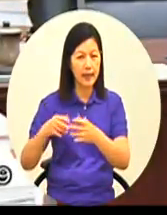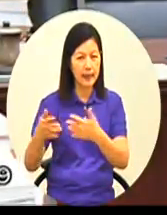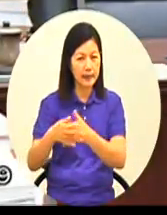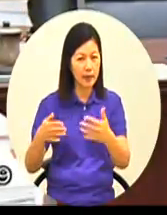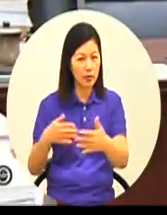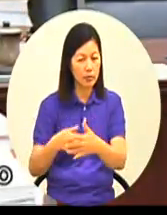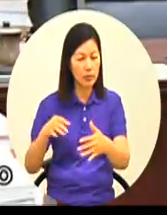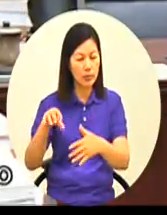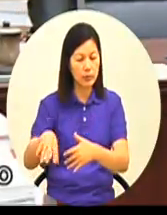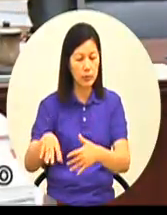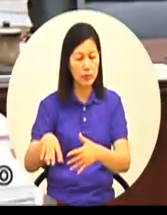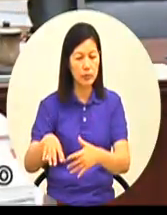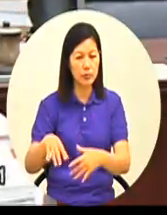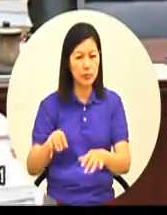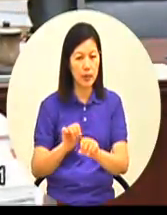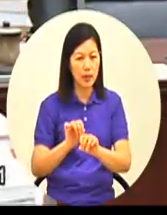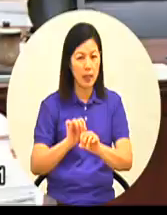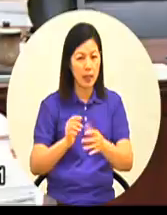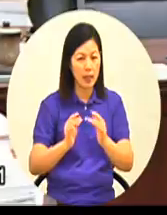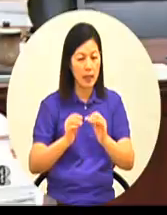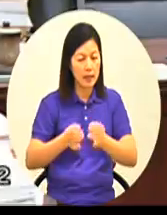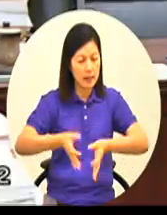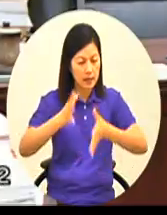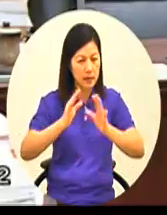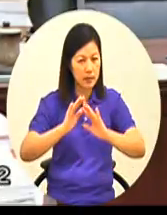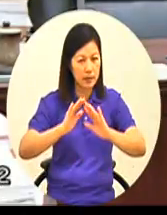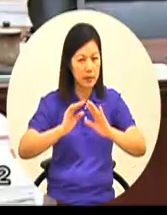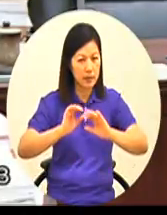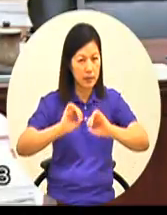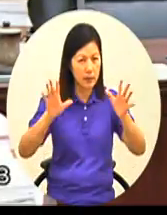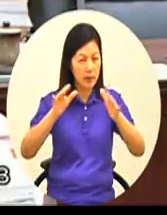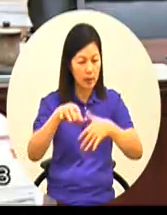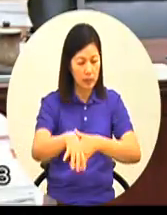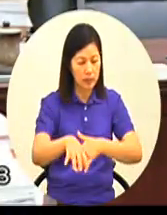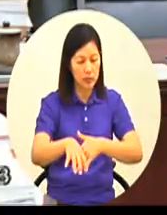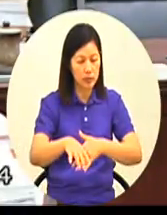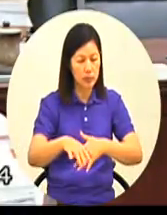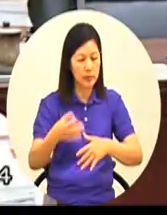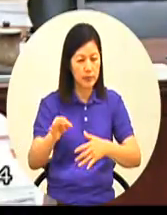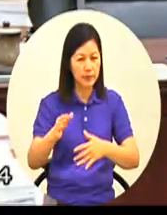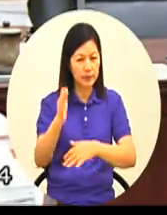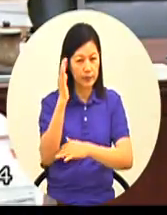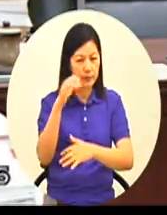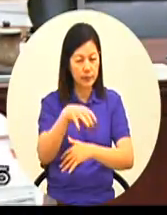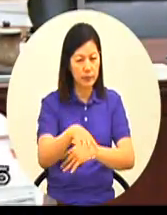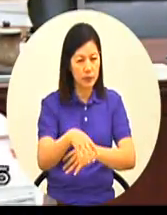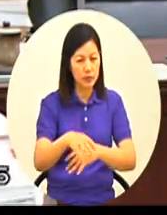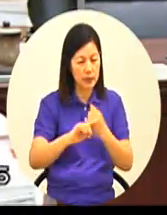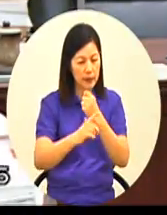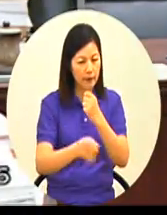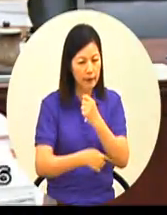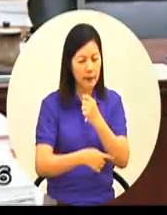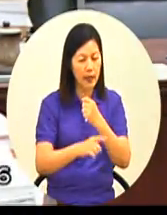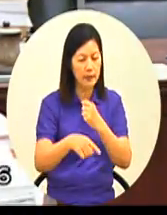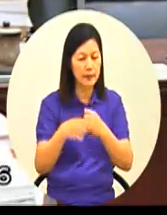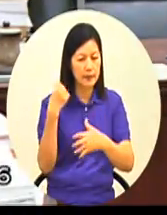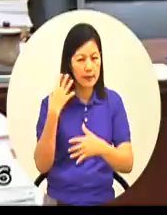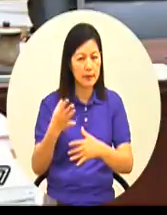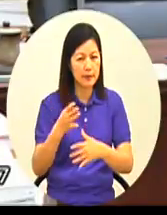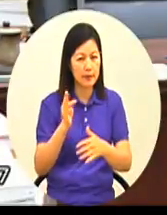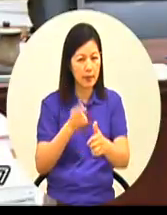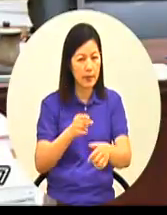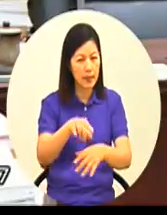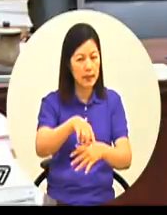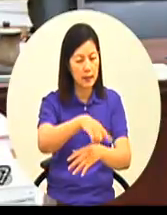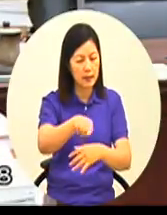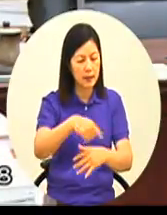或都发局或其他局处或者是财政局有关这个法规是不是要，而且这行政命令就可以了，不用立法不用